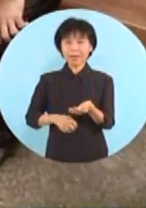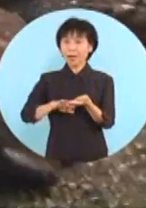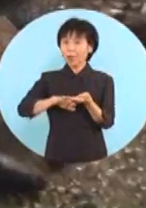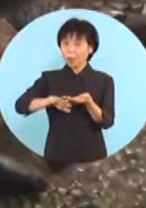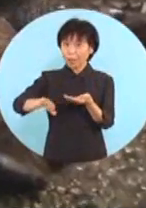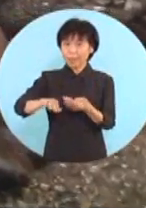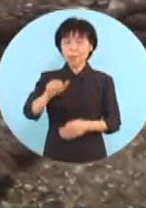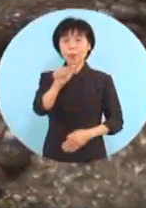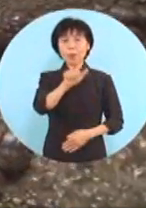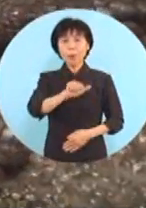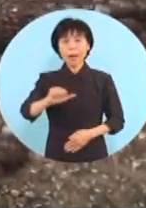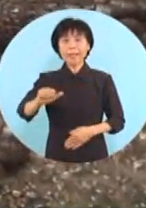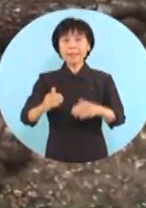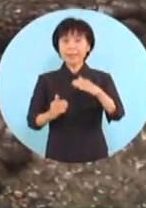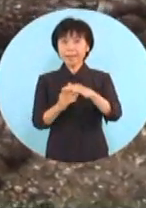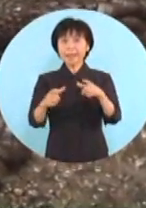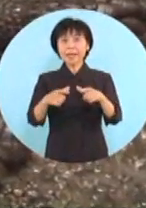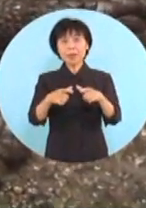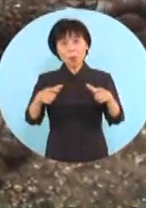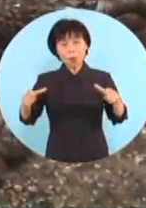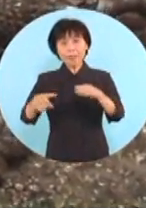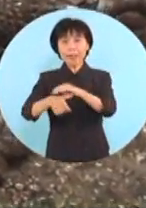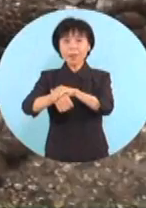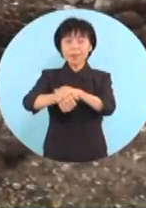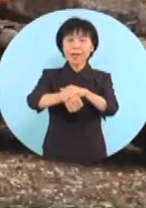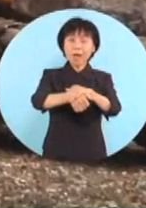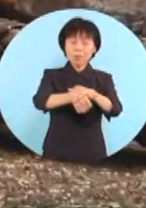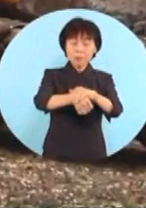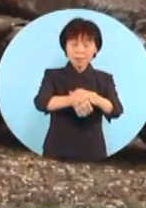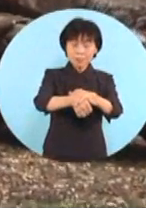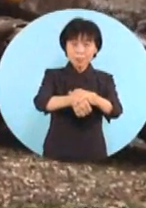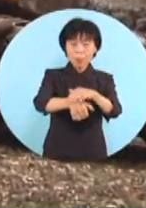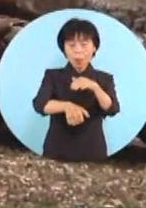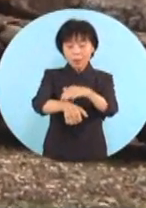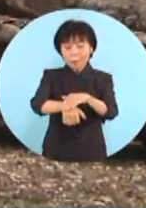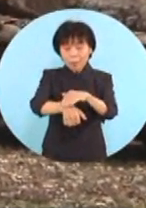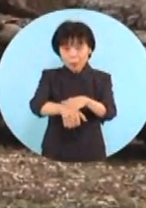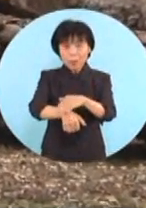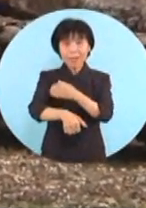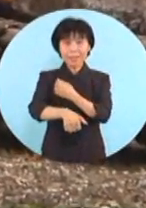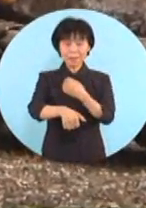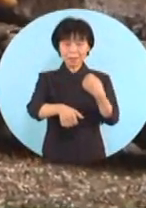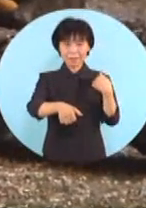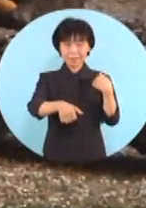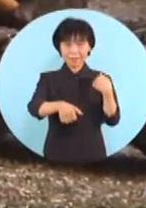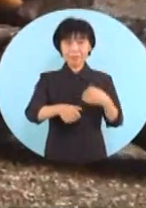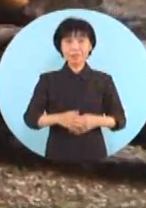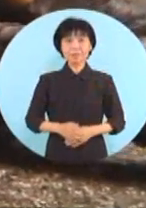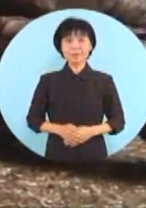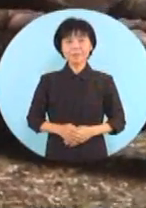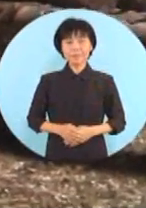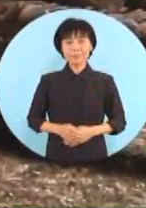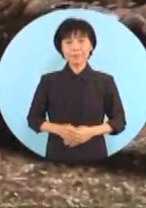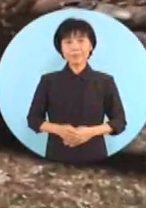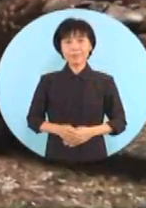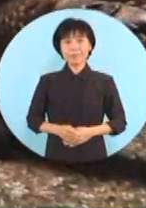アジア最大のリクガメと言われるビルマムツアシガメに触ることができます。